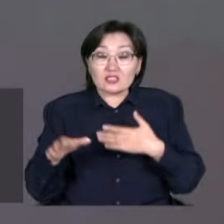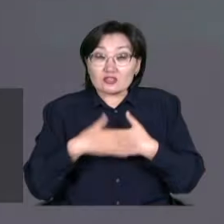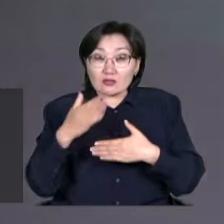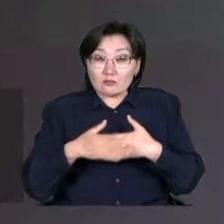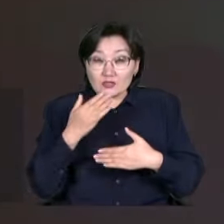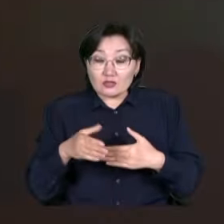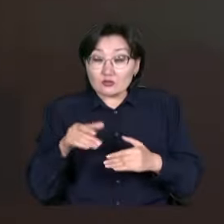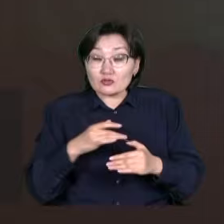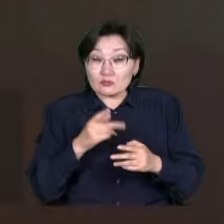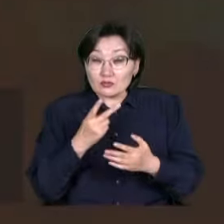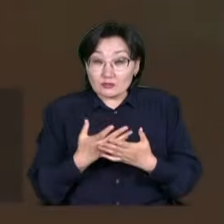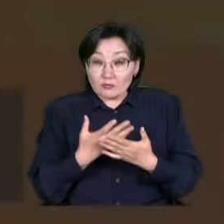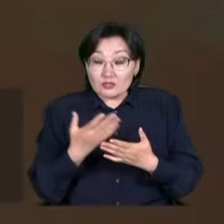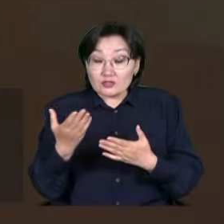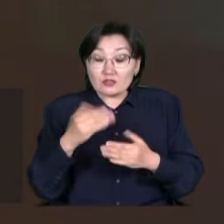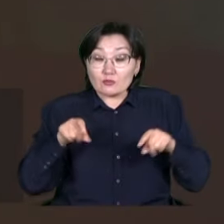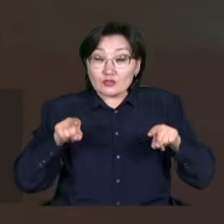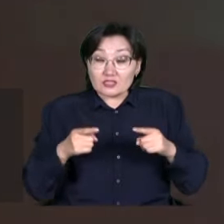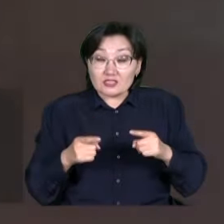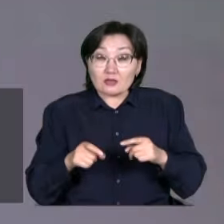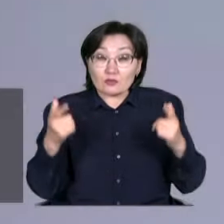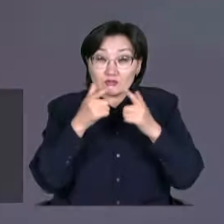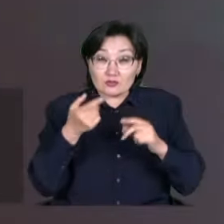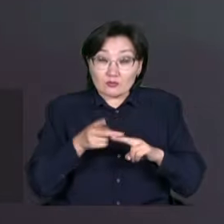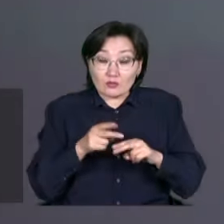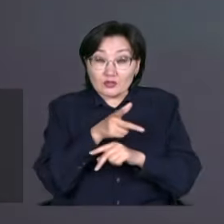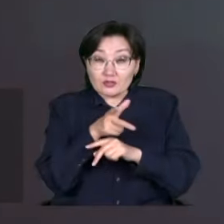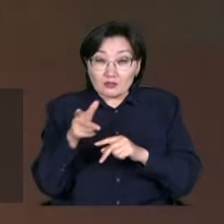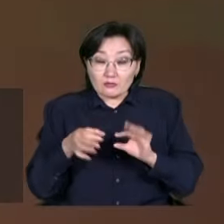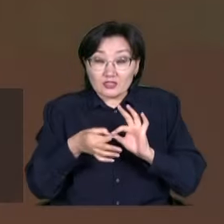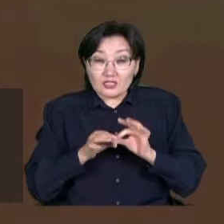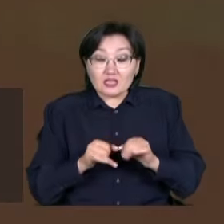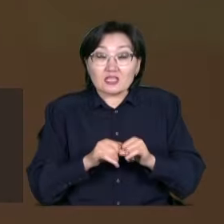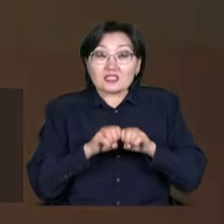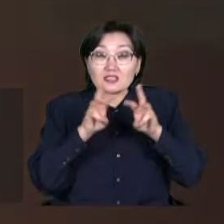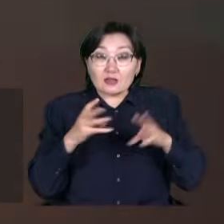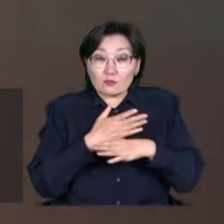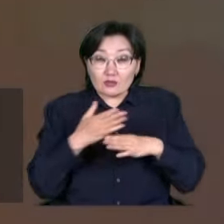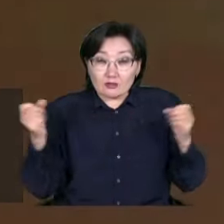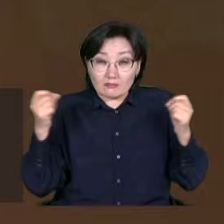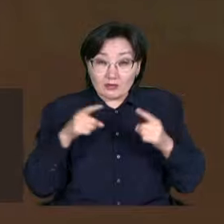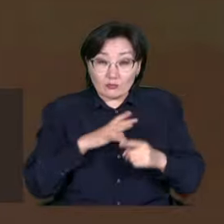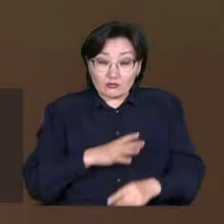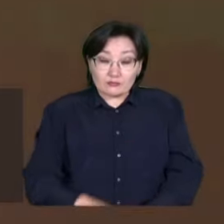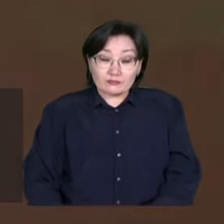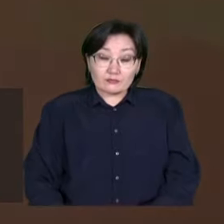жатқандай көрінді. Ал күдіктілердің ұсталғаны жайлы ақпарат осы видео кең таралғаннан кейін ғана мәлім болды.